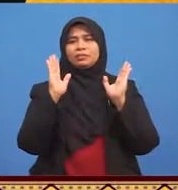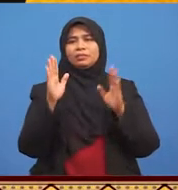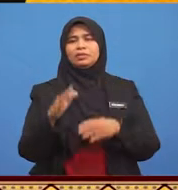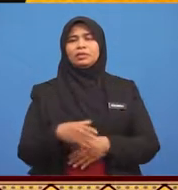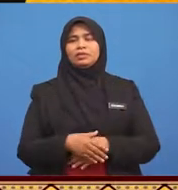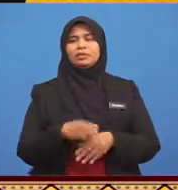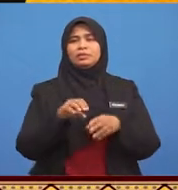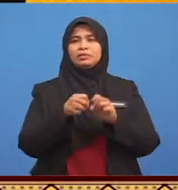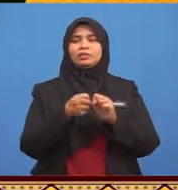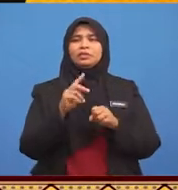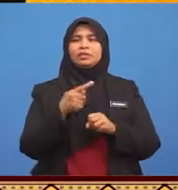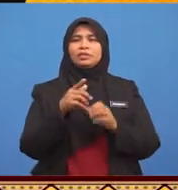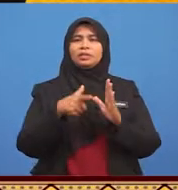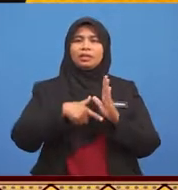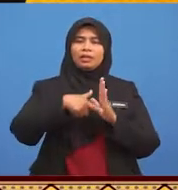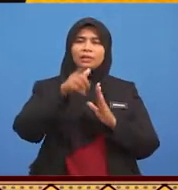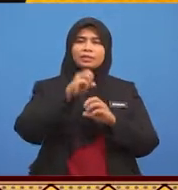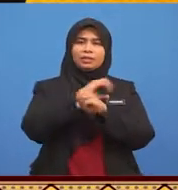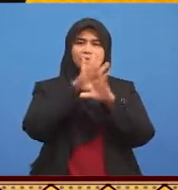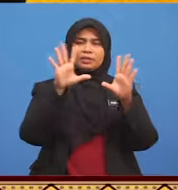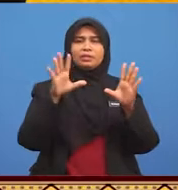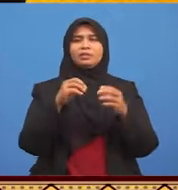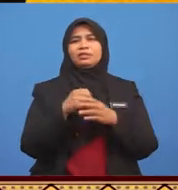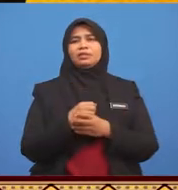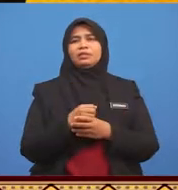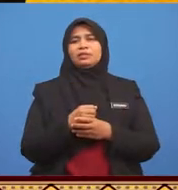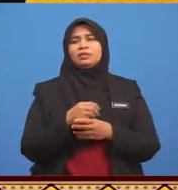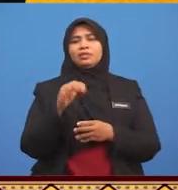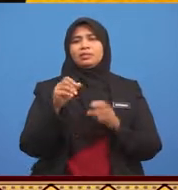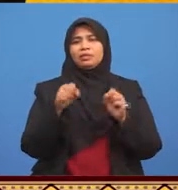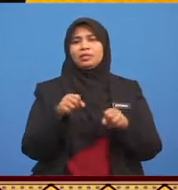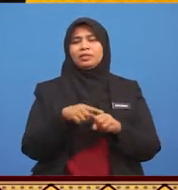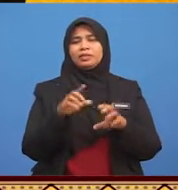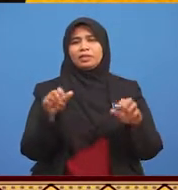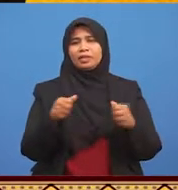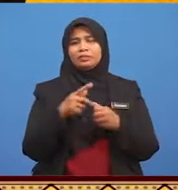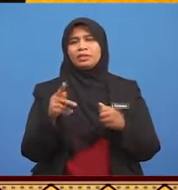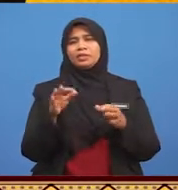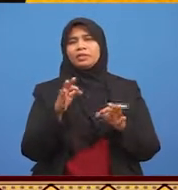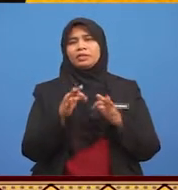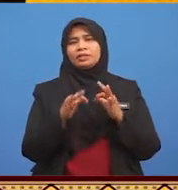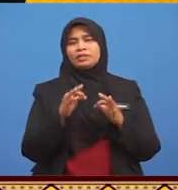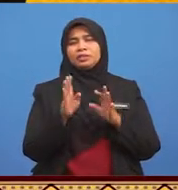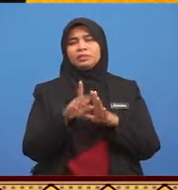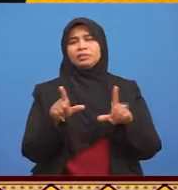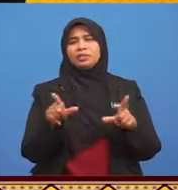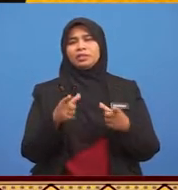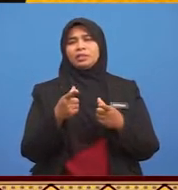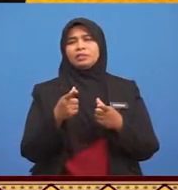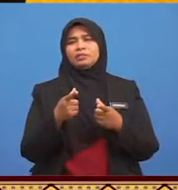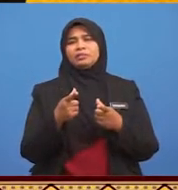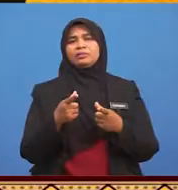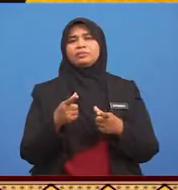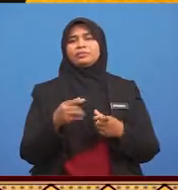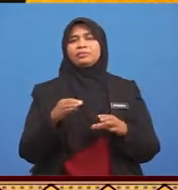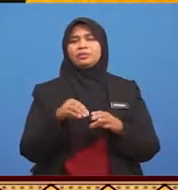lebih jelas dan dapat gambaran penuh yang boleh dipraktikkan jika berlaku sebarang syak di dalam solat